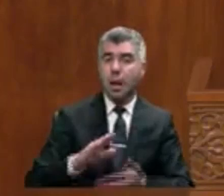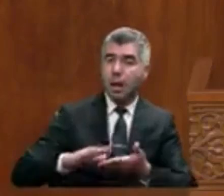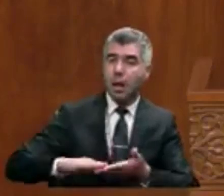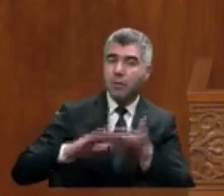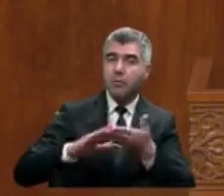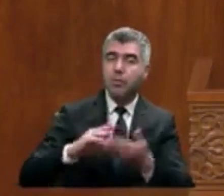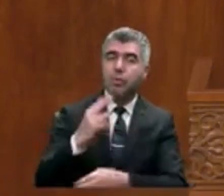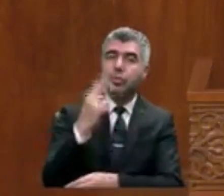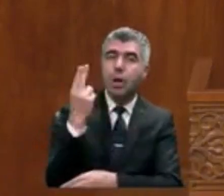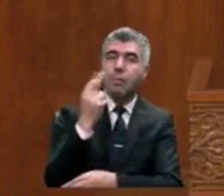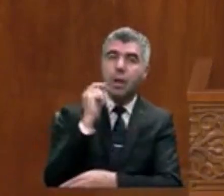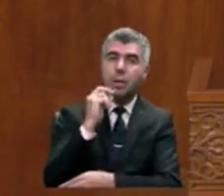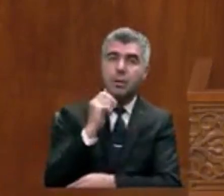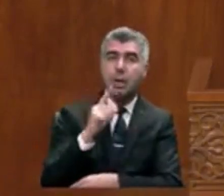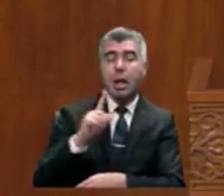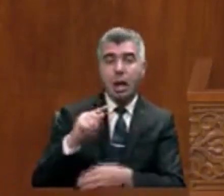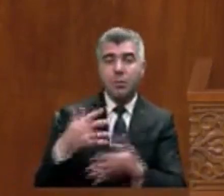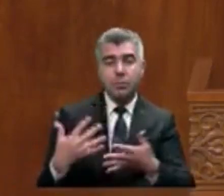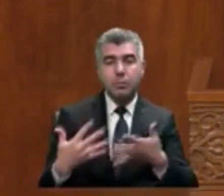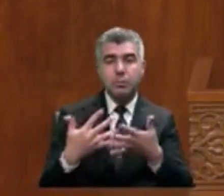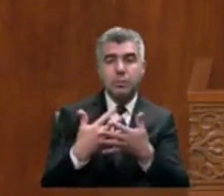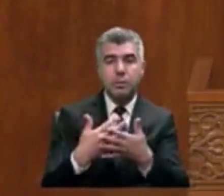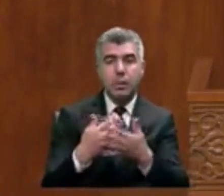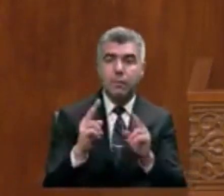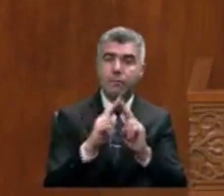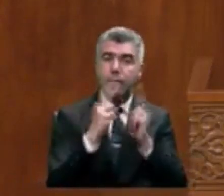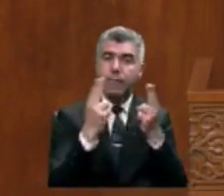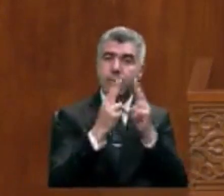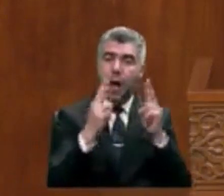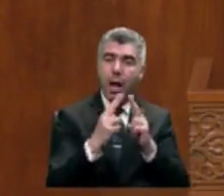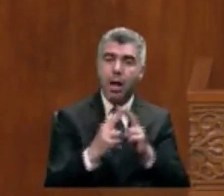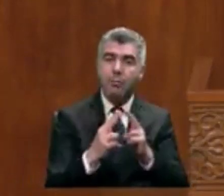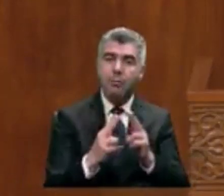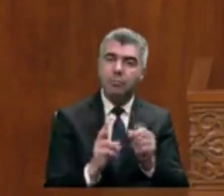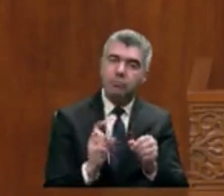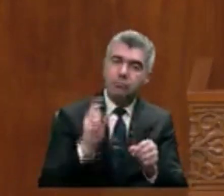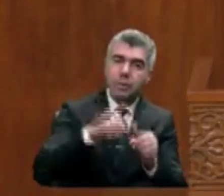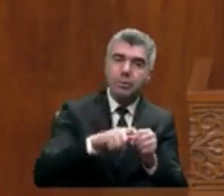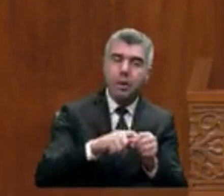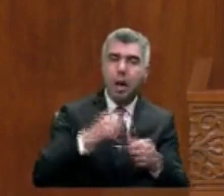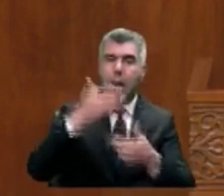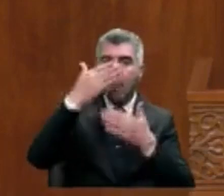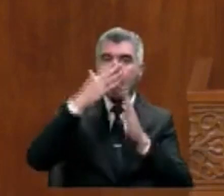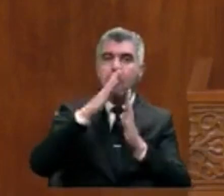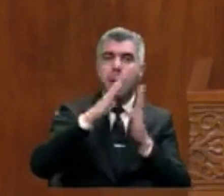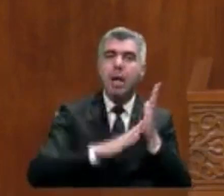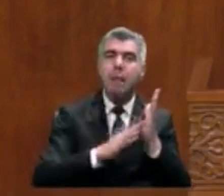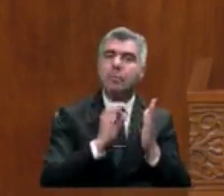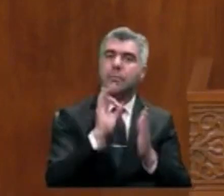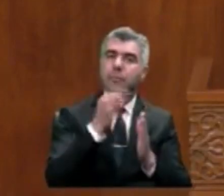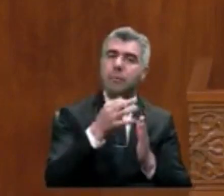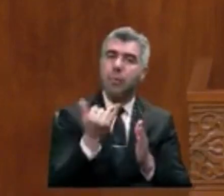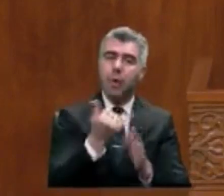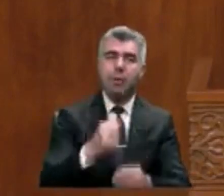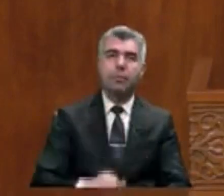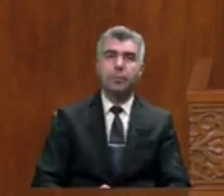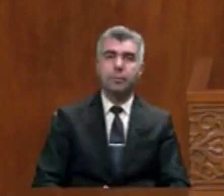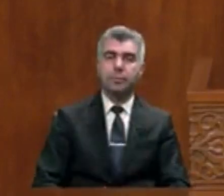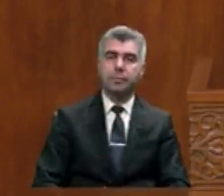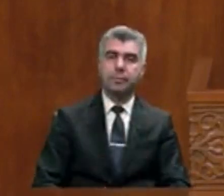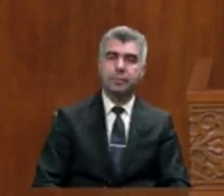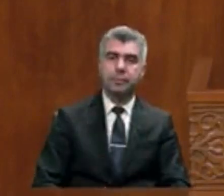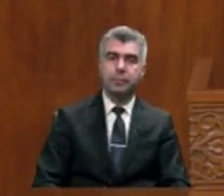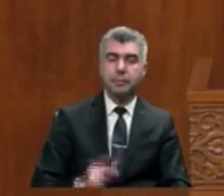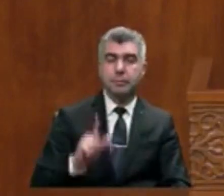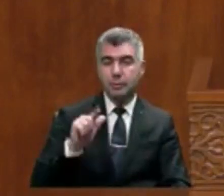بالخصوص تكونوا شبكات دوليه اللي بغينا بلادنا تكون داخله في هذ الشبكات اللي كاينه درنا